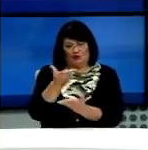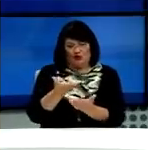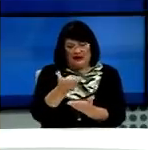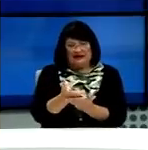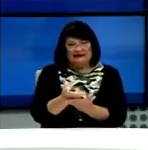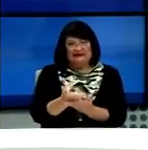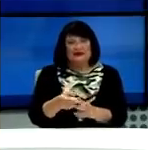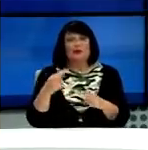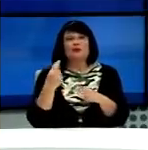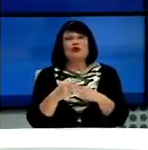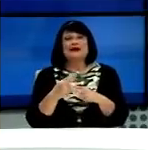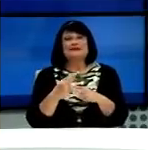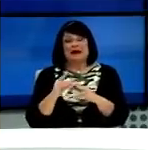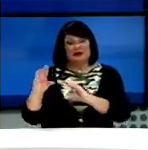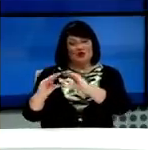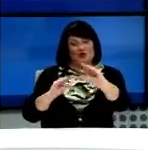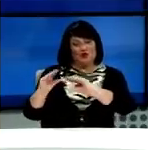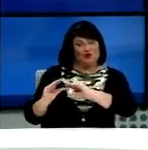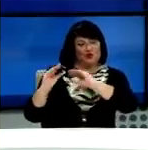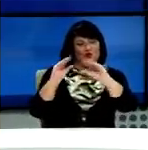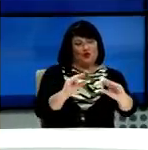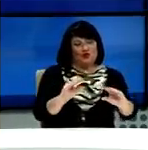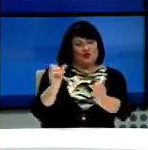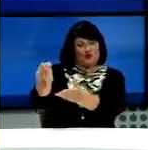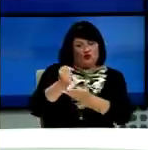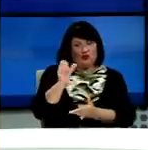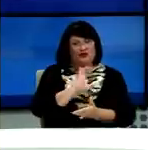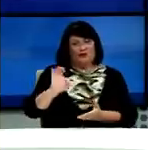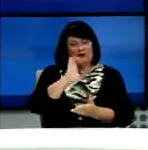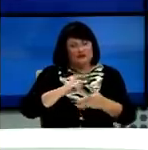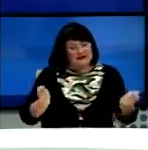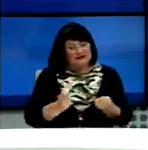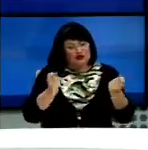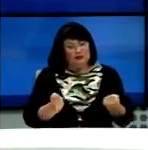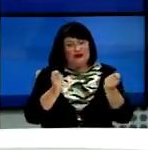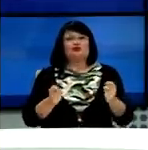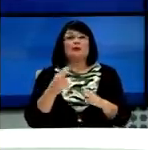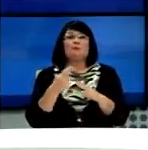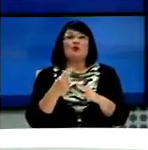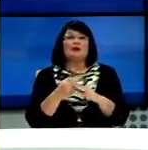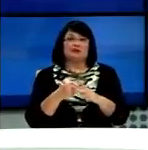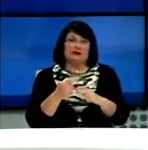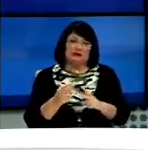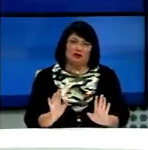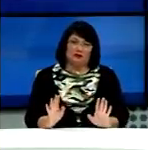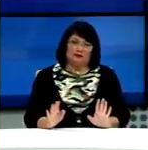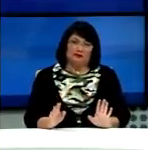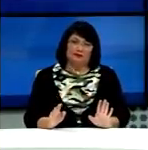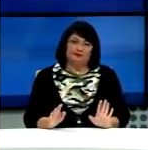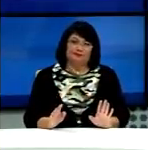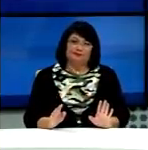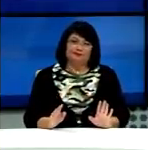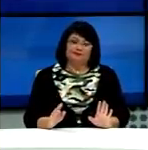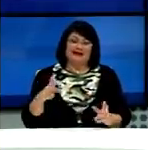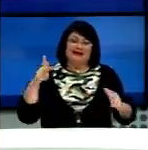είναι κρίσιμο να αξιοποιήσουμε πόρους για να ενισχύσουμε το